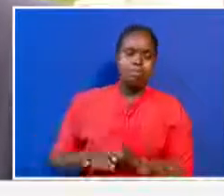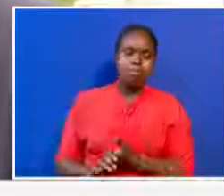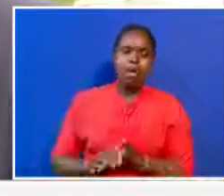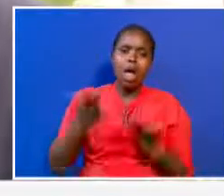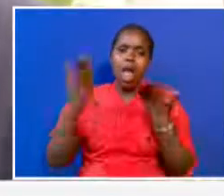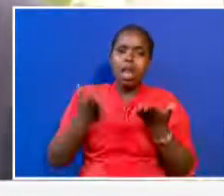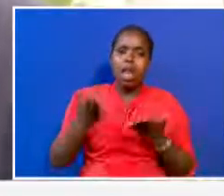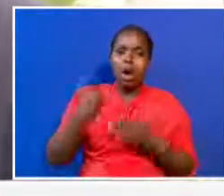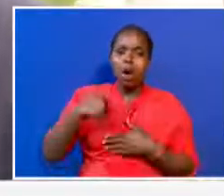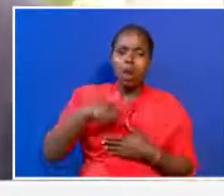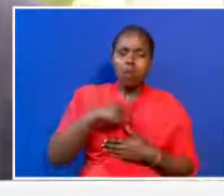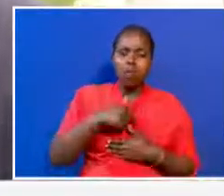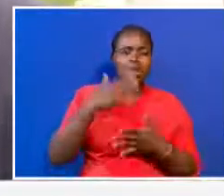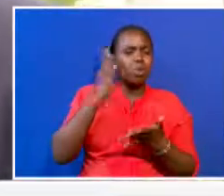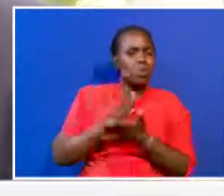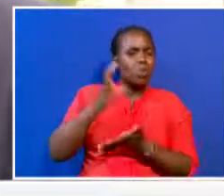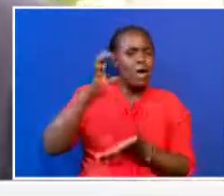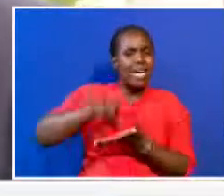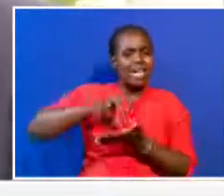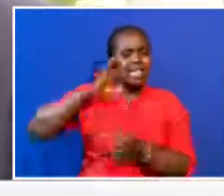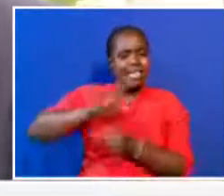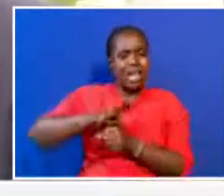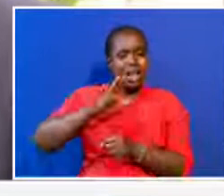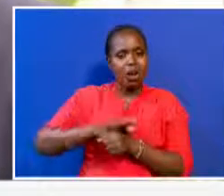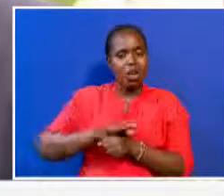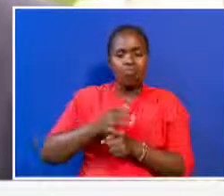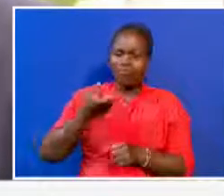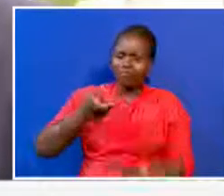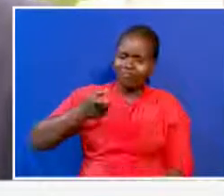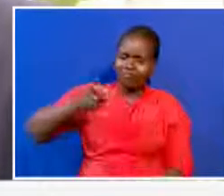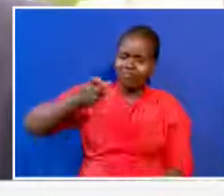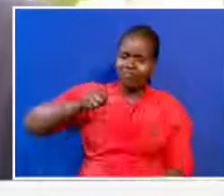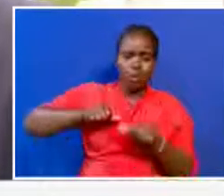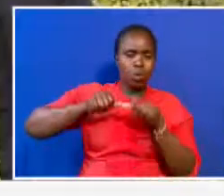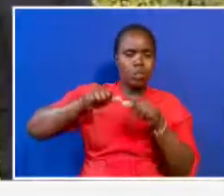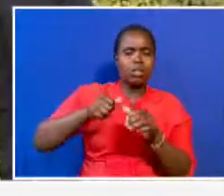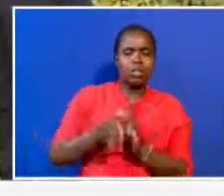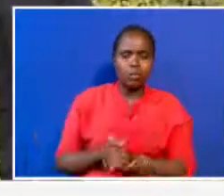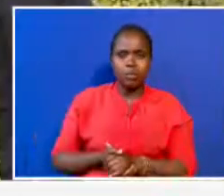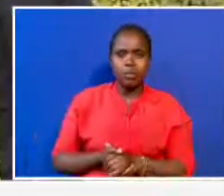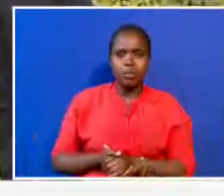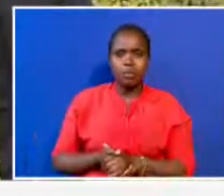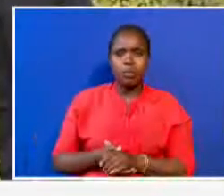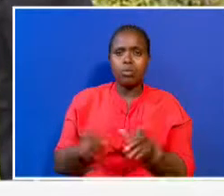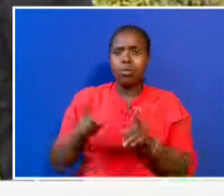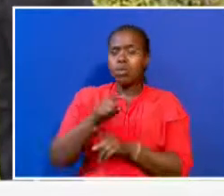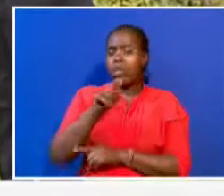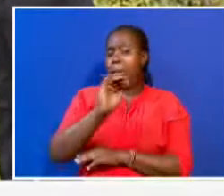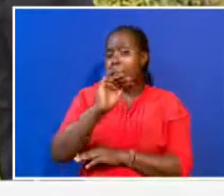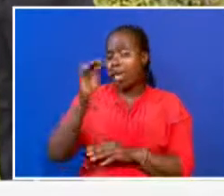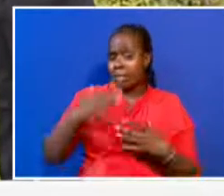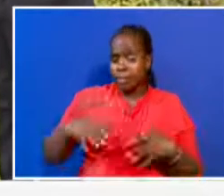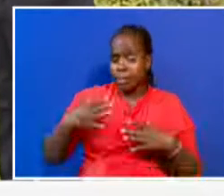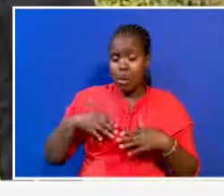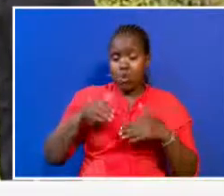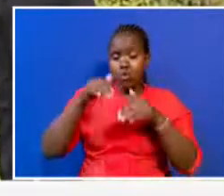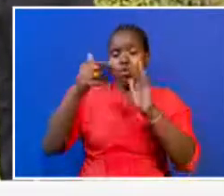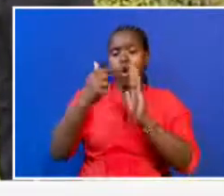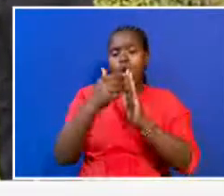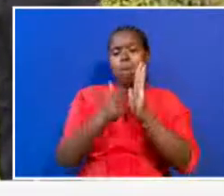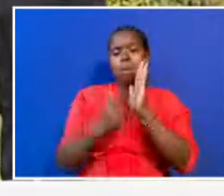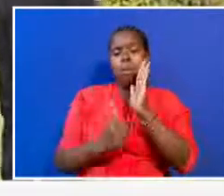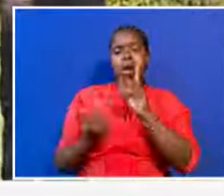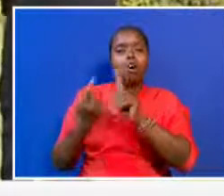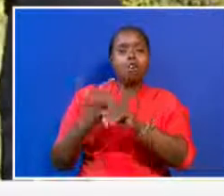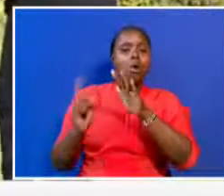ambapo sasa tuna visa vingi na vinaendelea kuongezeka kila uchao. Pia waliomba wakazi kuendelea kufuata maelekezo kutoka